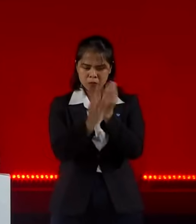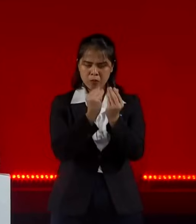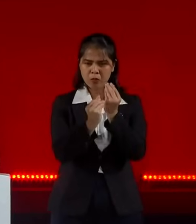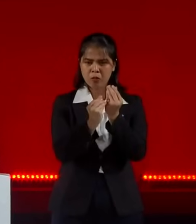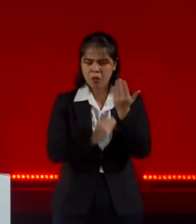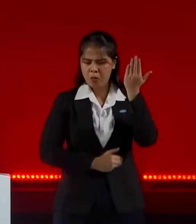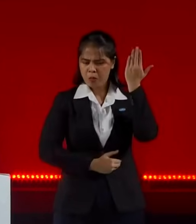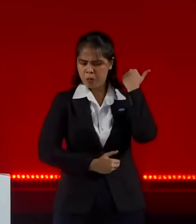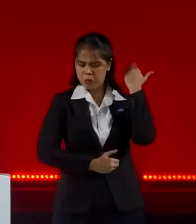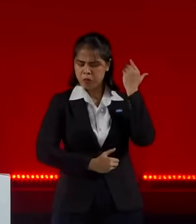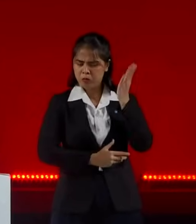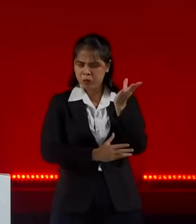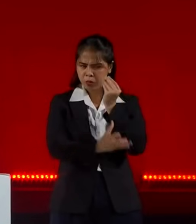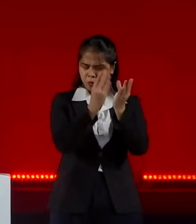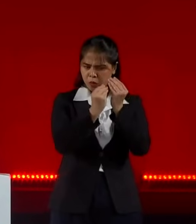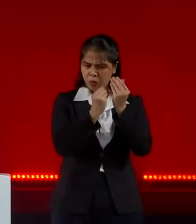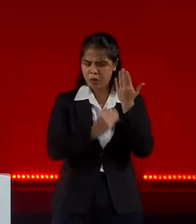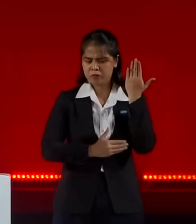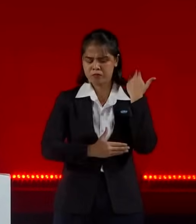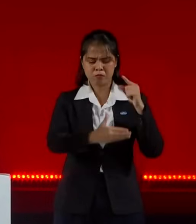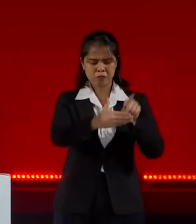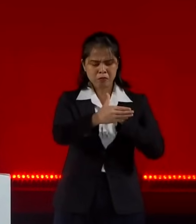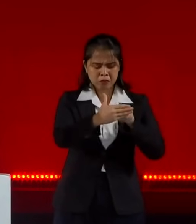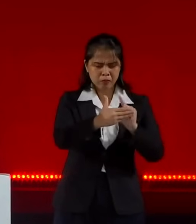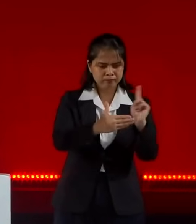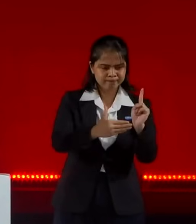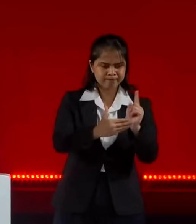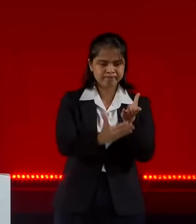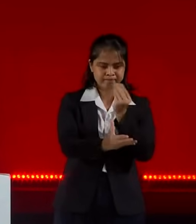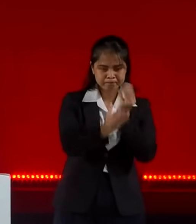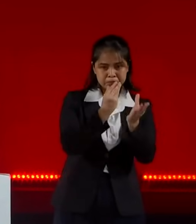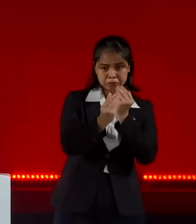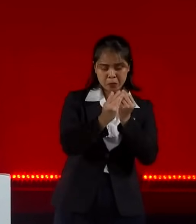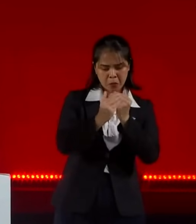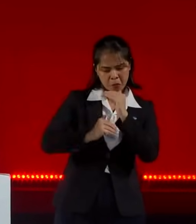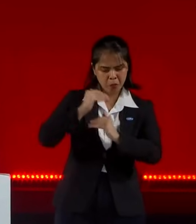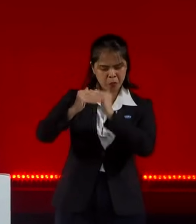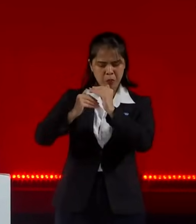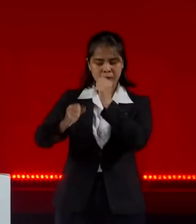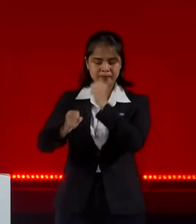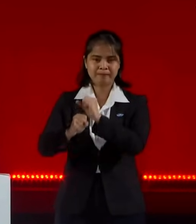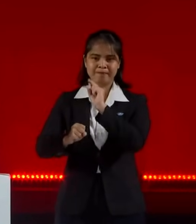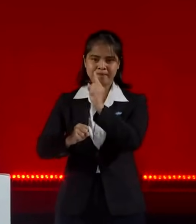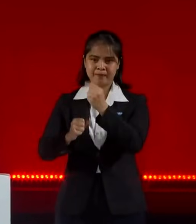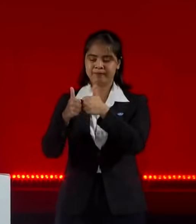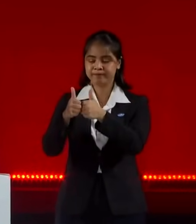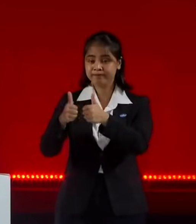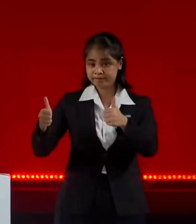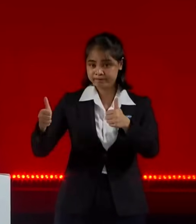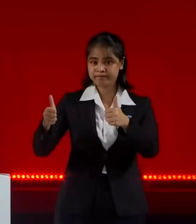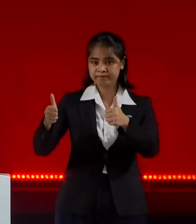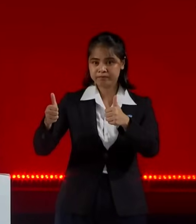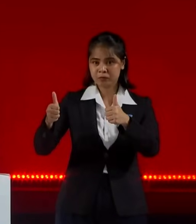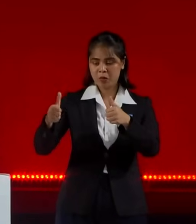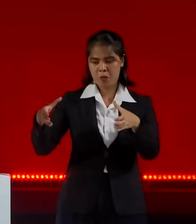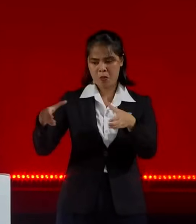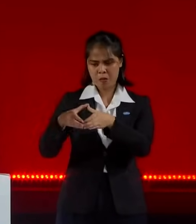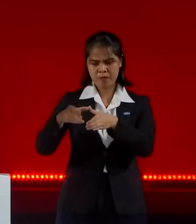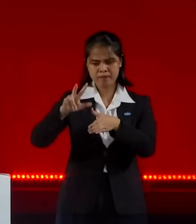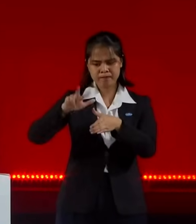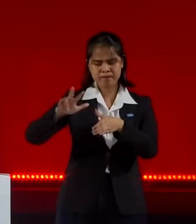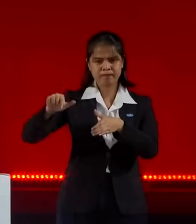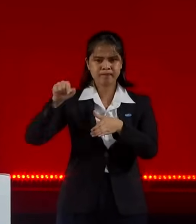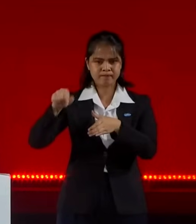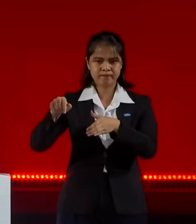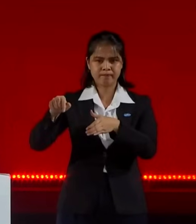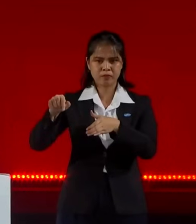กรรมการบริหารหรือว่ารองหัวหน้าพรรคที่ต่อเนื่องมาจากคุณแพทองธารเนี่ยก็ดูเป้าหมายชัดว่าพรรคเพื่อไทยต้อง